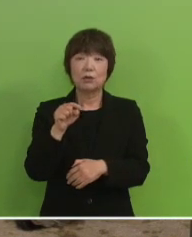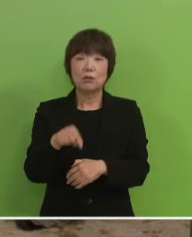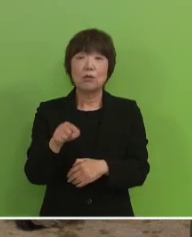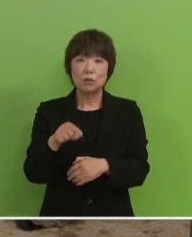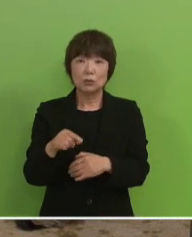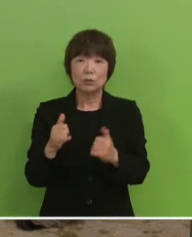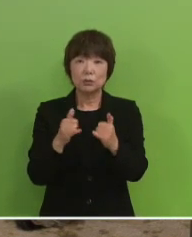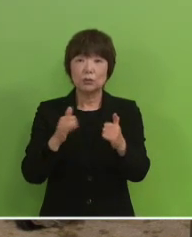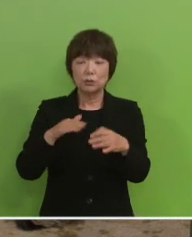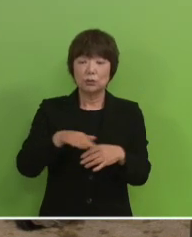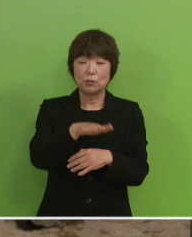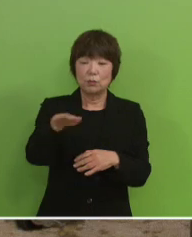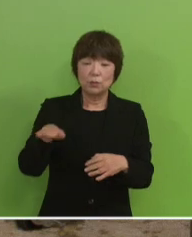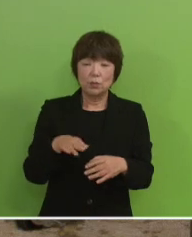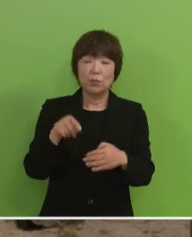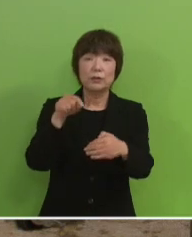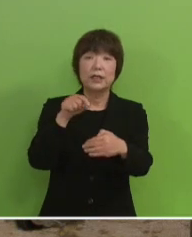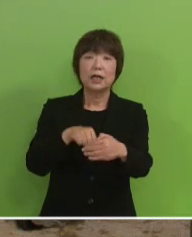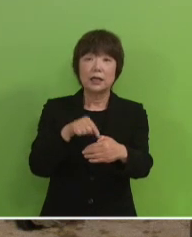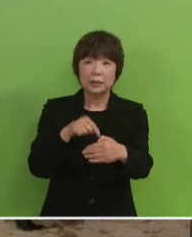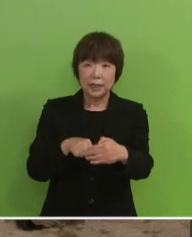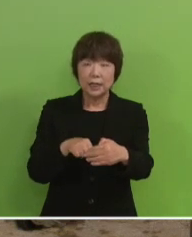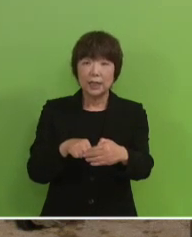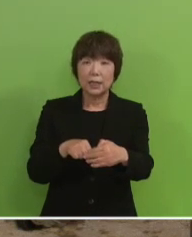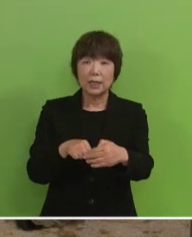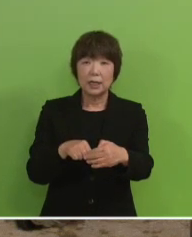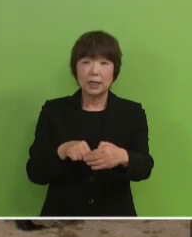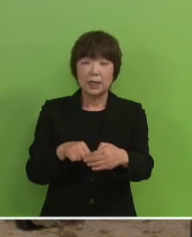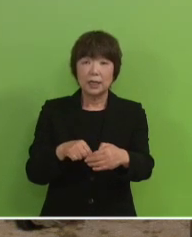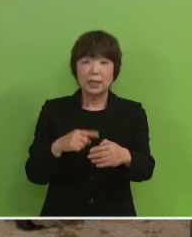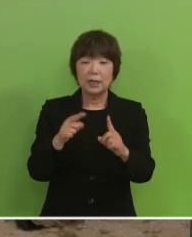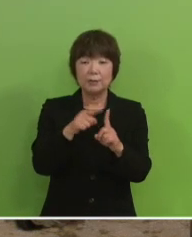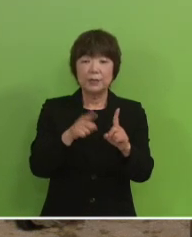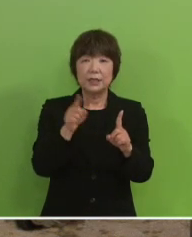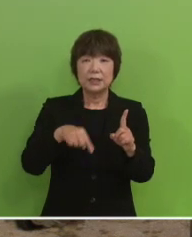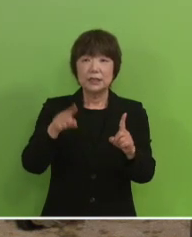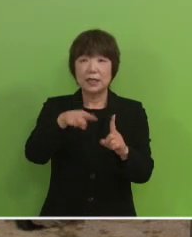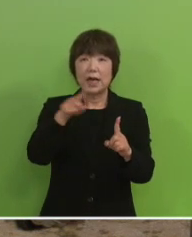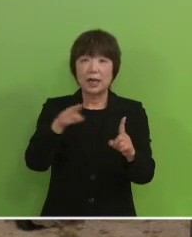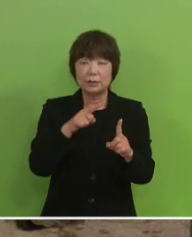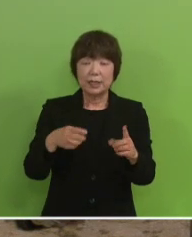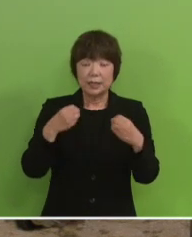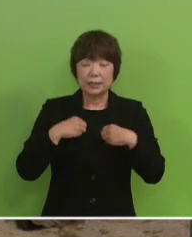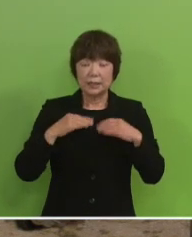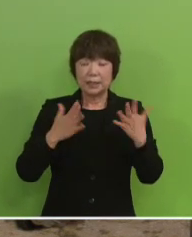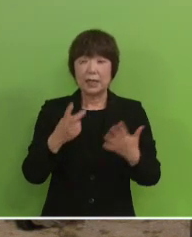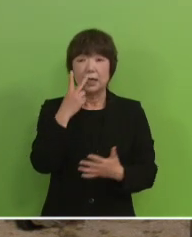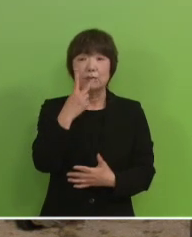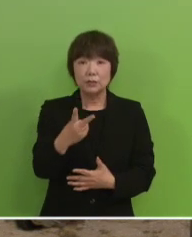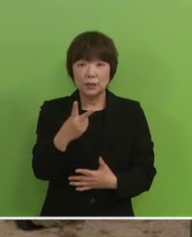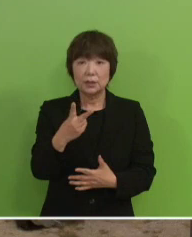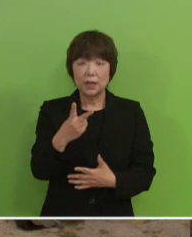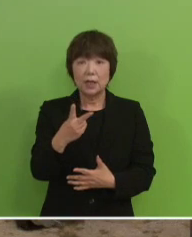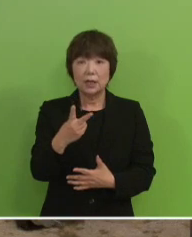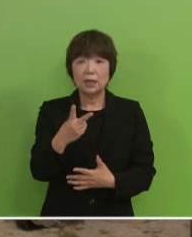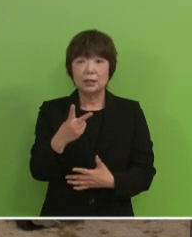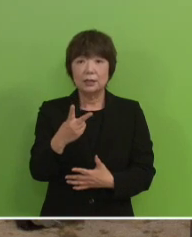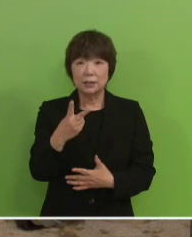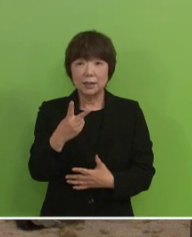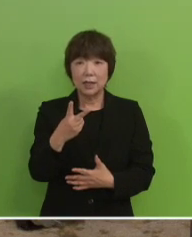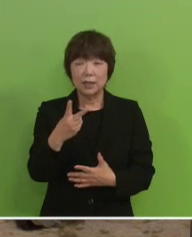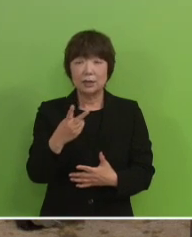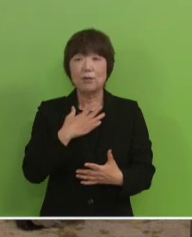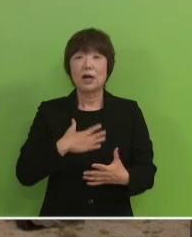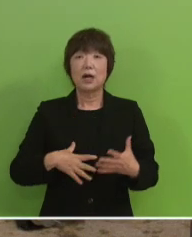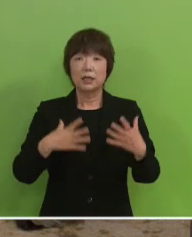方の中でへ2度院生が確認されて aまあ回復